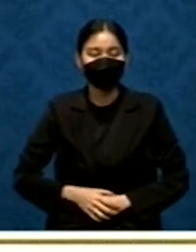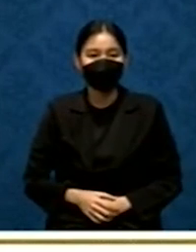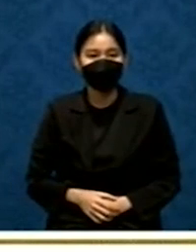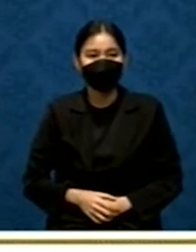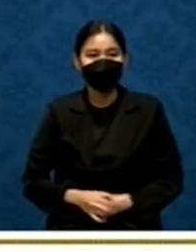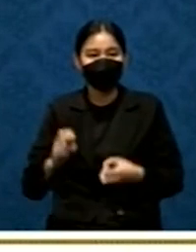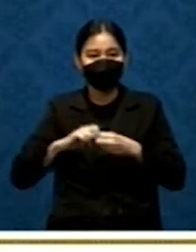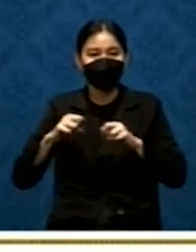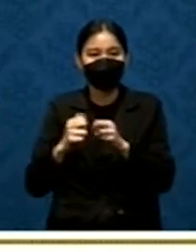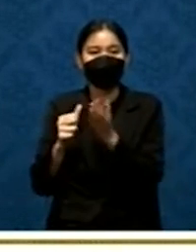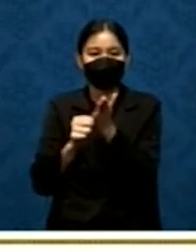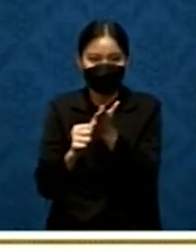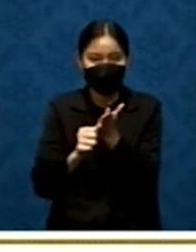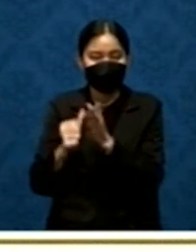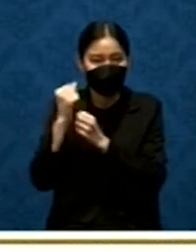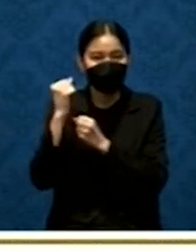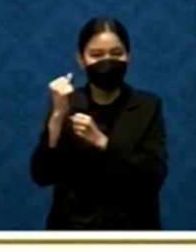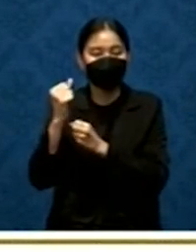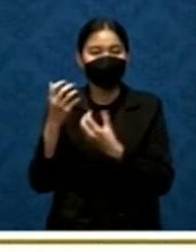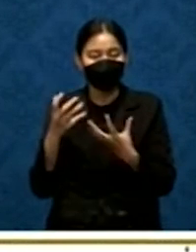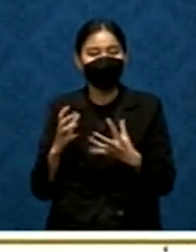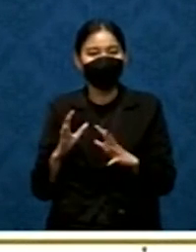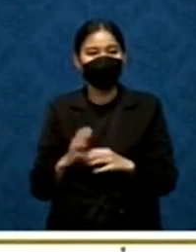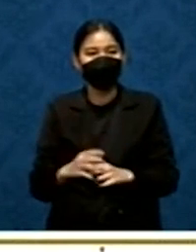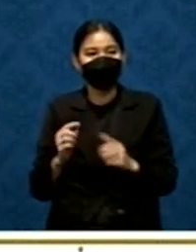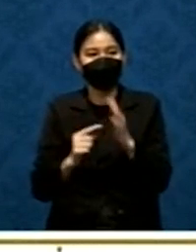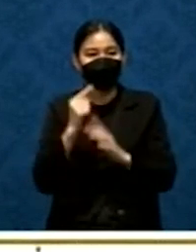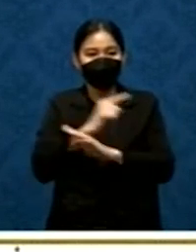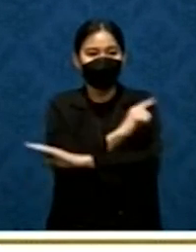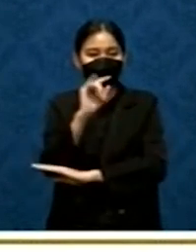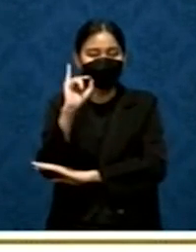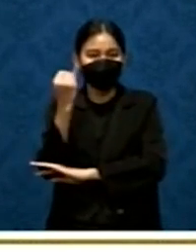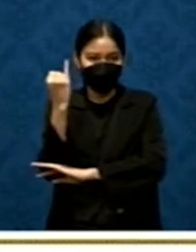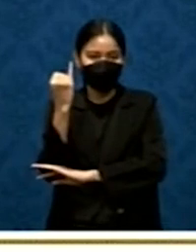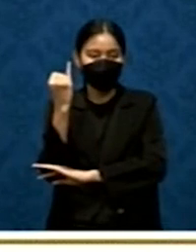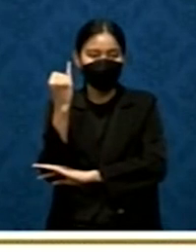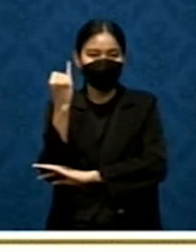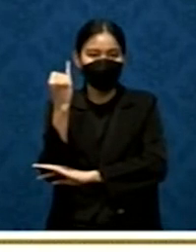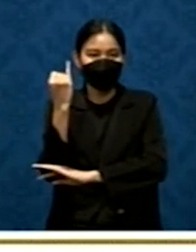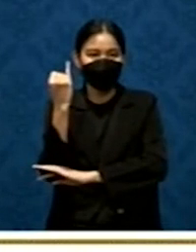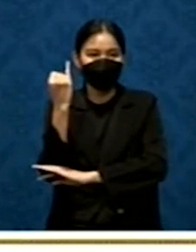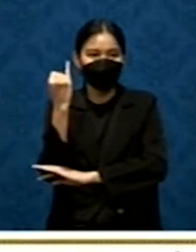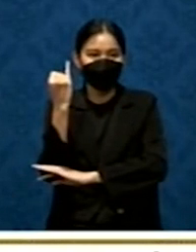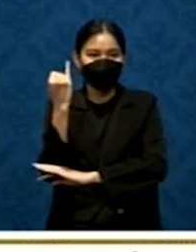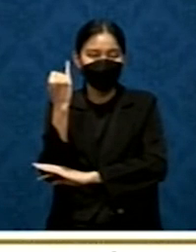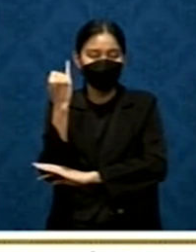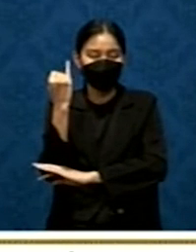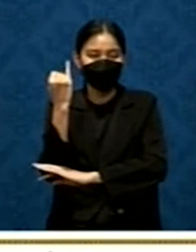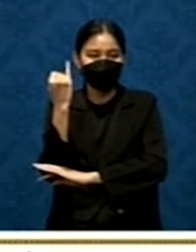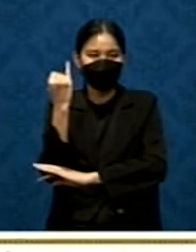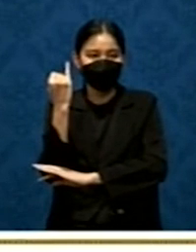พยายามแก้ปัญหาเรื่องนี้มาตั้งแต่วันจันทร์นะครับหลังจากที่เราส่งตั